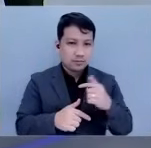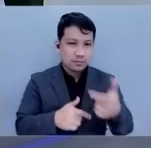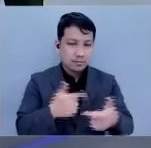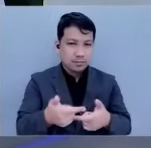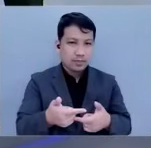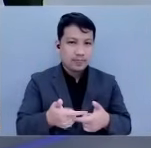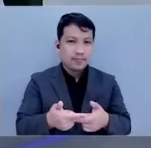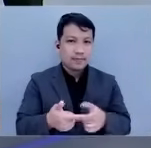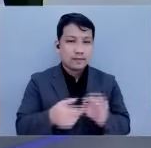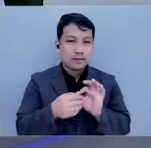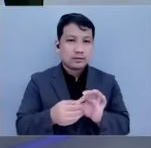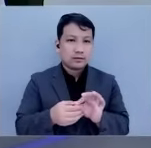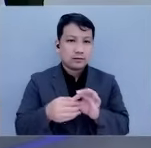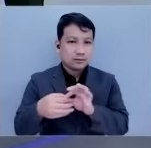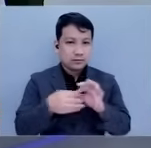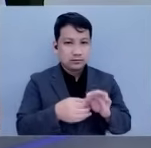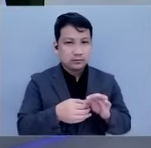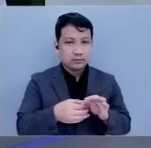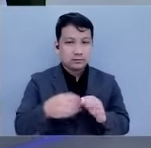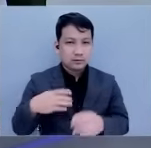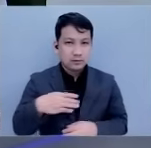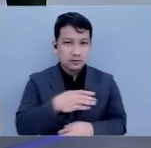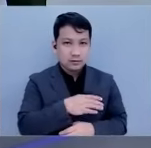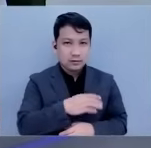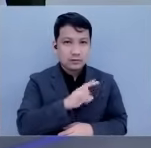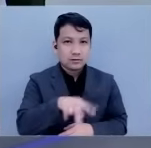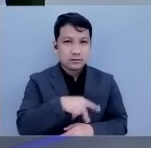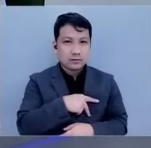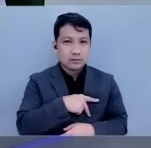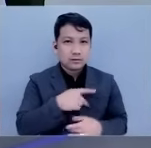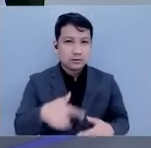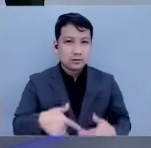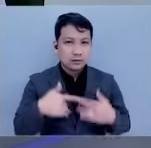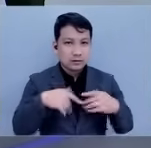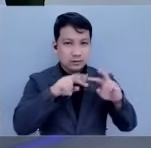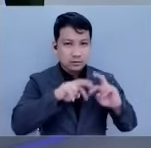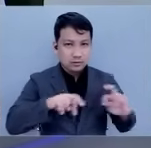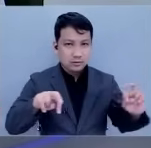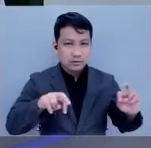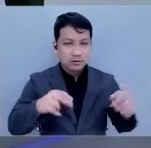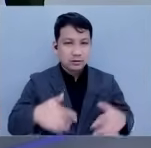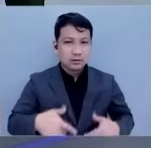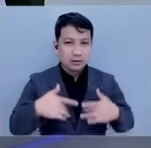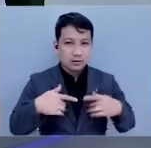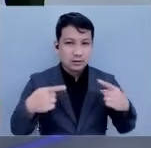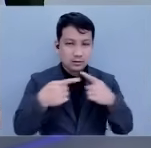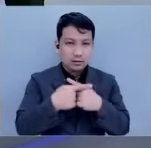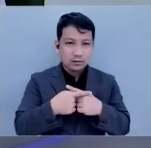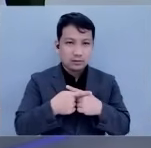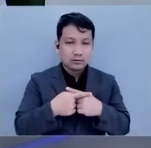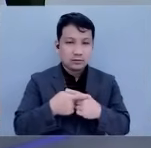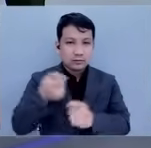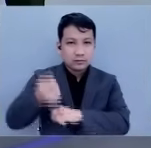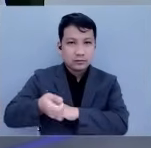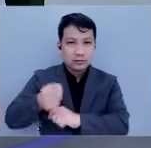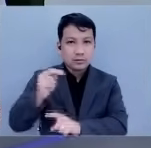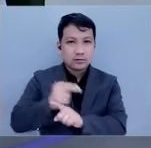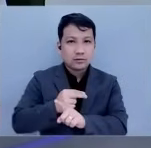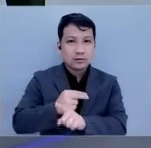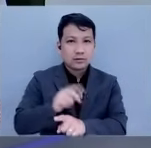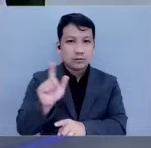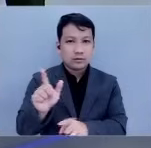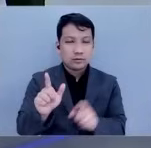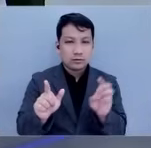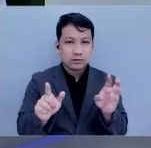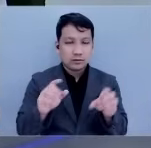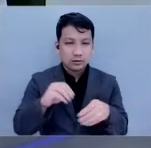Duterte at ang mga kaalyado niya sa Kamara ang personal na buhay ni De Lima sa isang kontrobersyal na committee hearing noong November 2016 sa